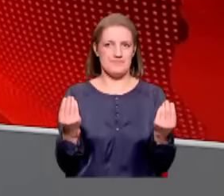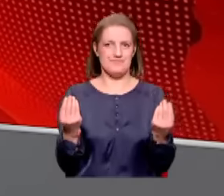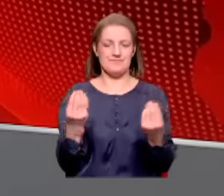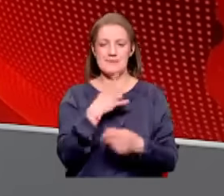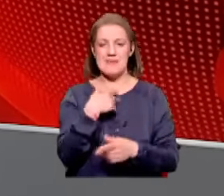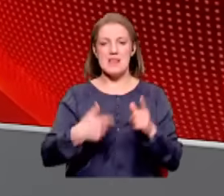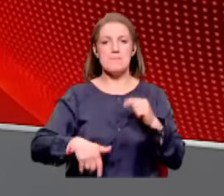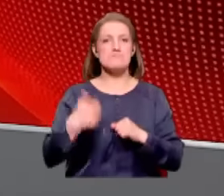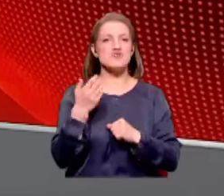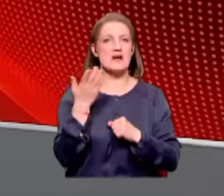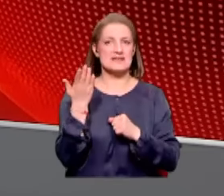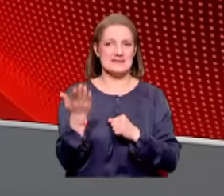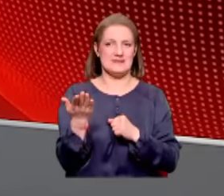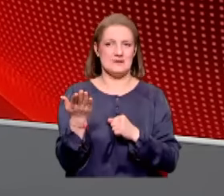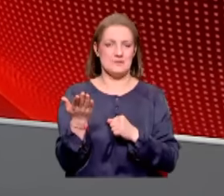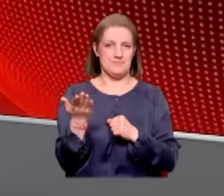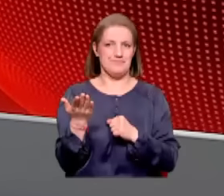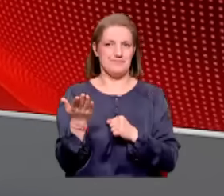belediye başkanlıklarında